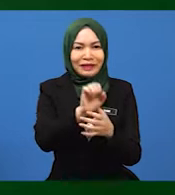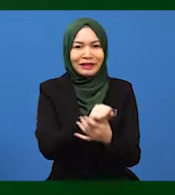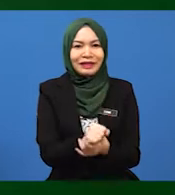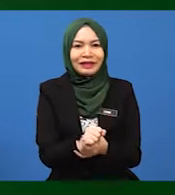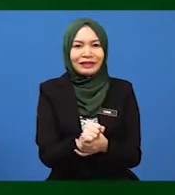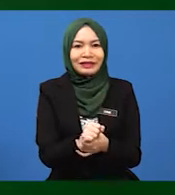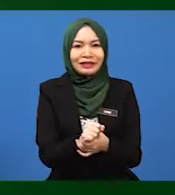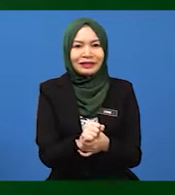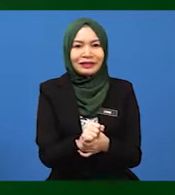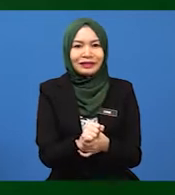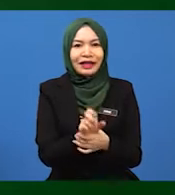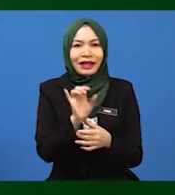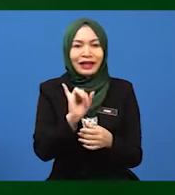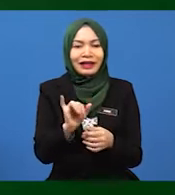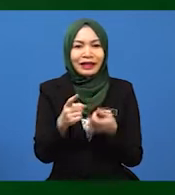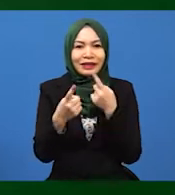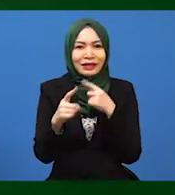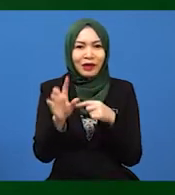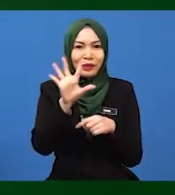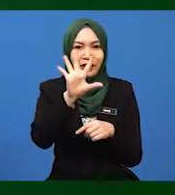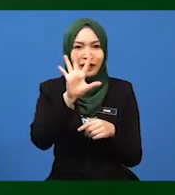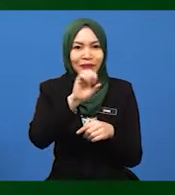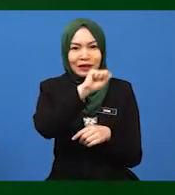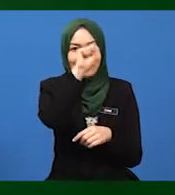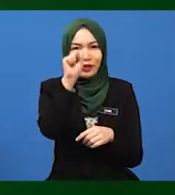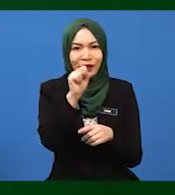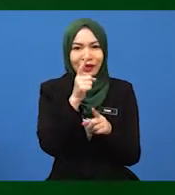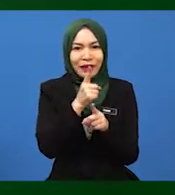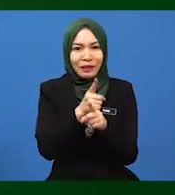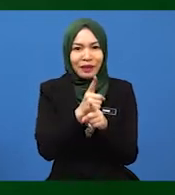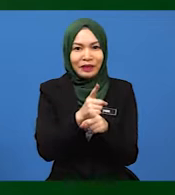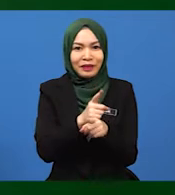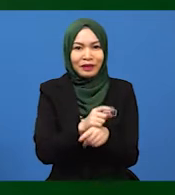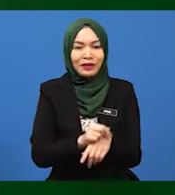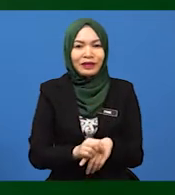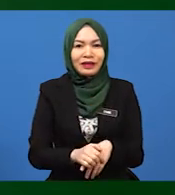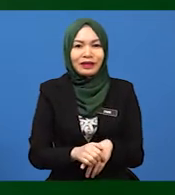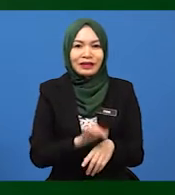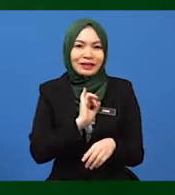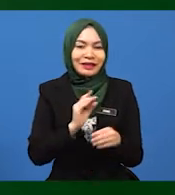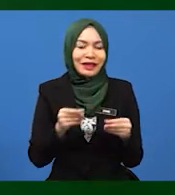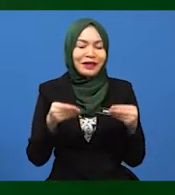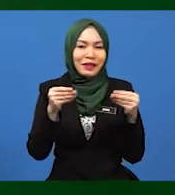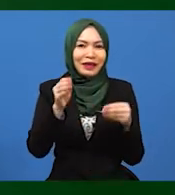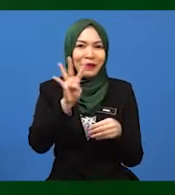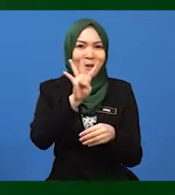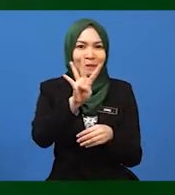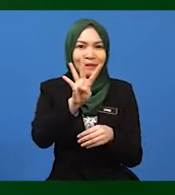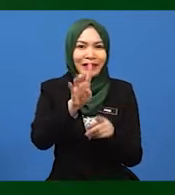Murid-murid yang jawab 5 soalan dengan betul, Cikgu Umi bagi juga 4